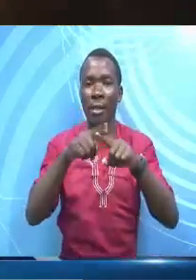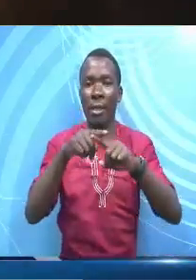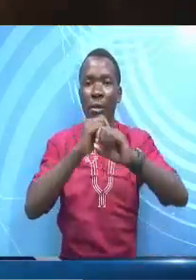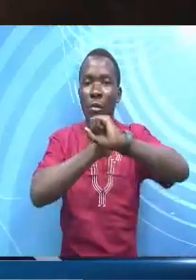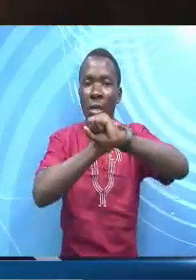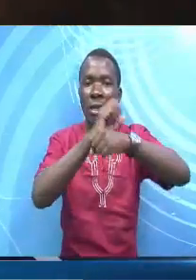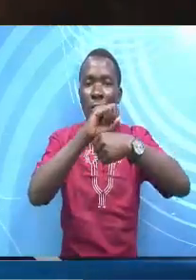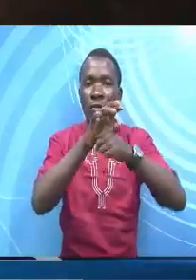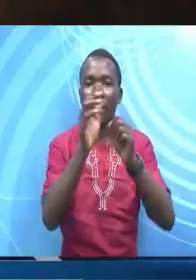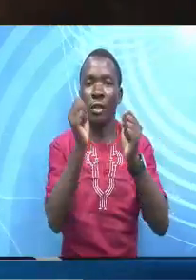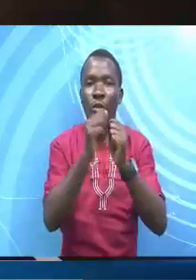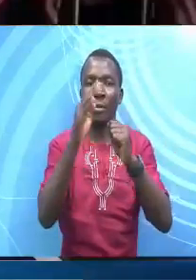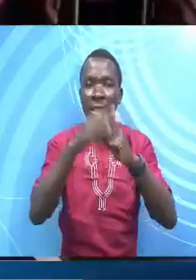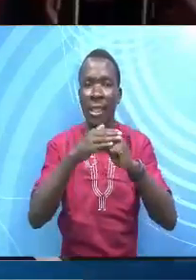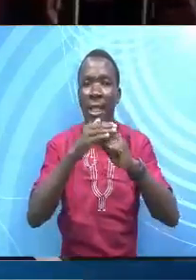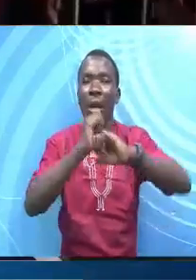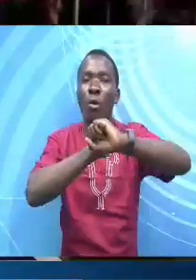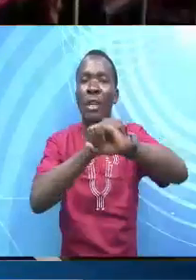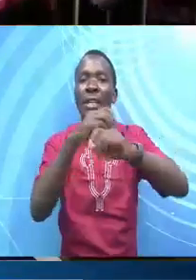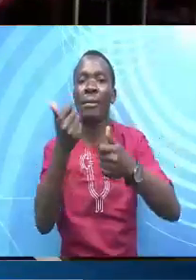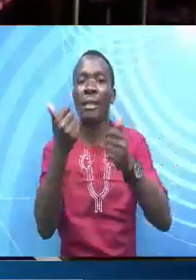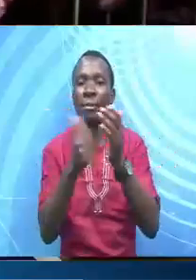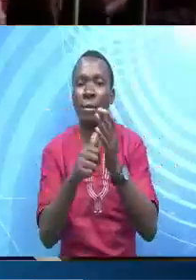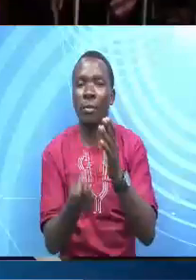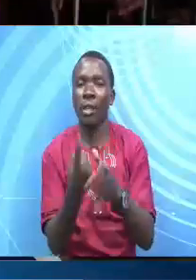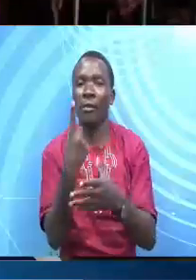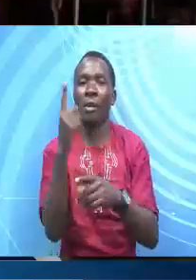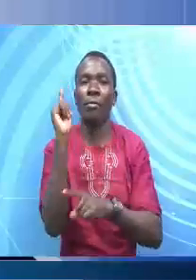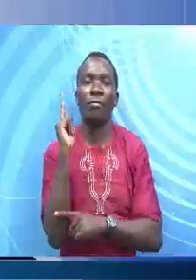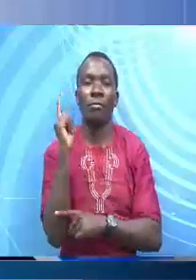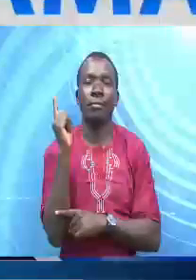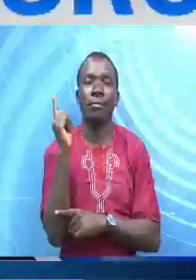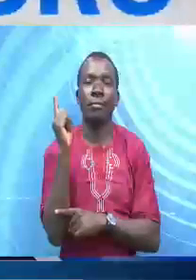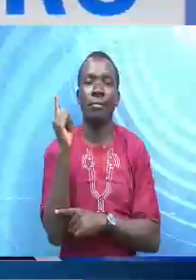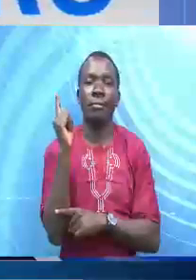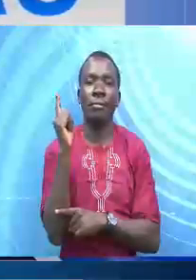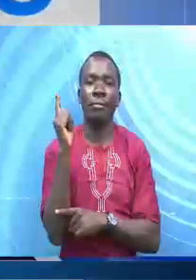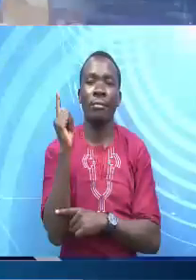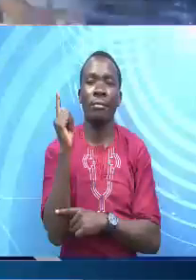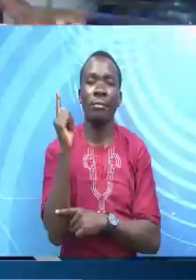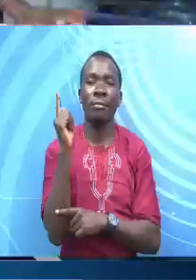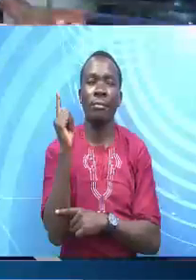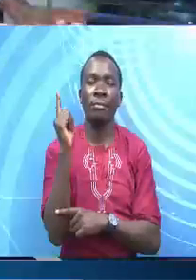no kwirinda ko ashobora gutezaho ibindi bibazo by'umutekano.